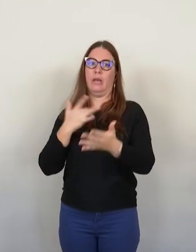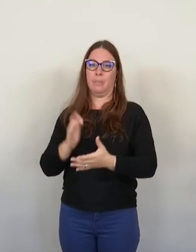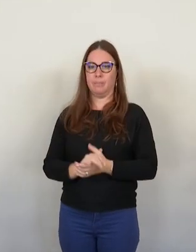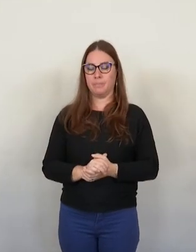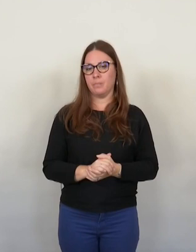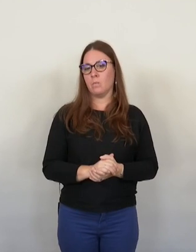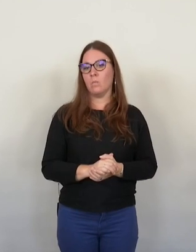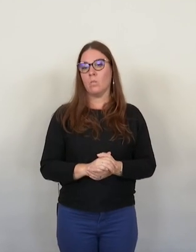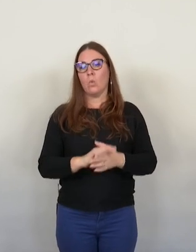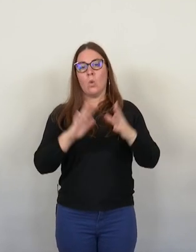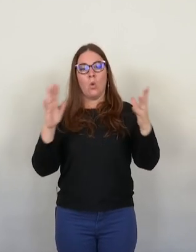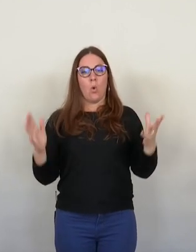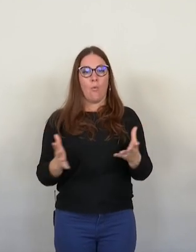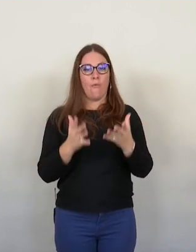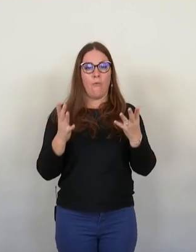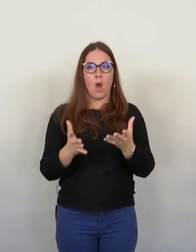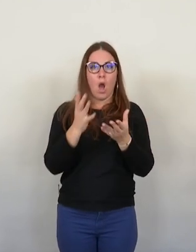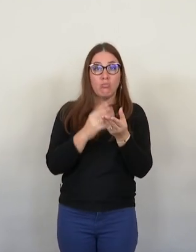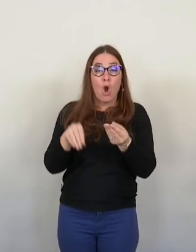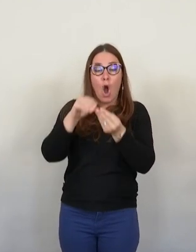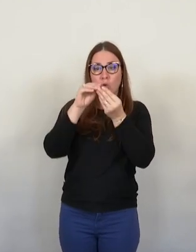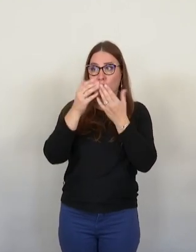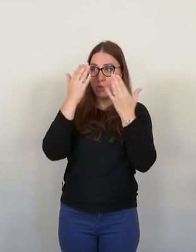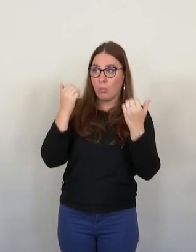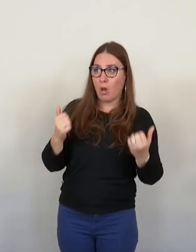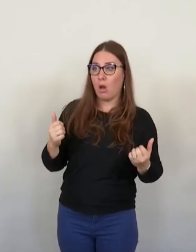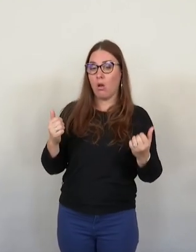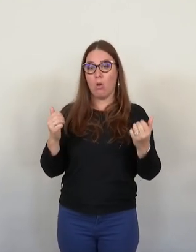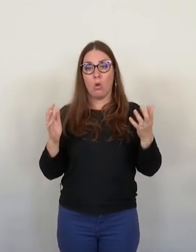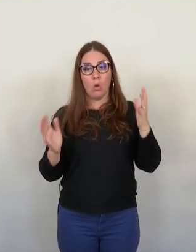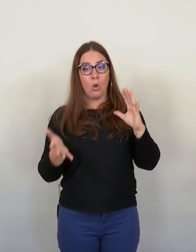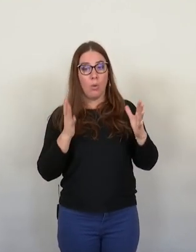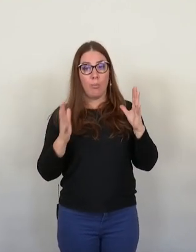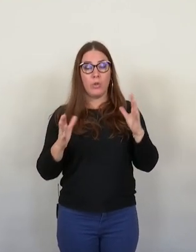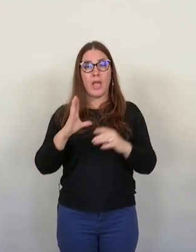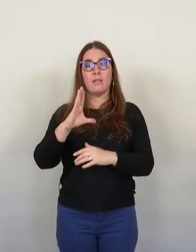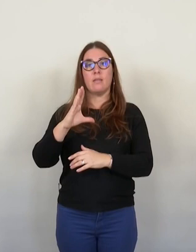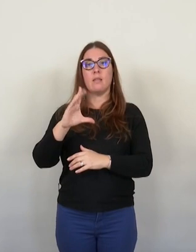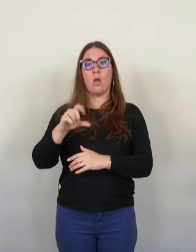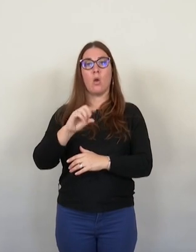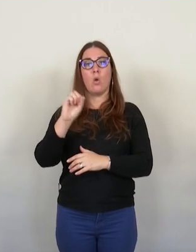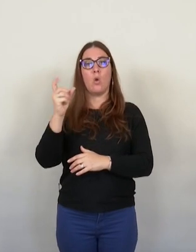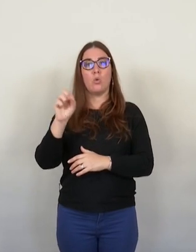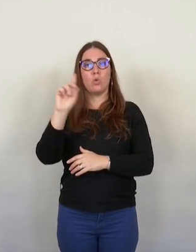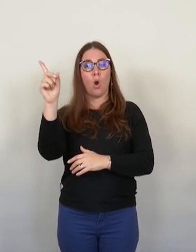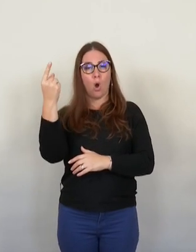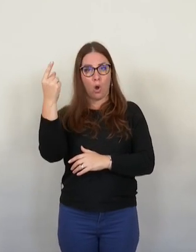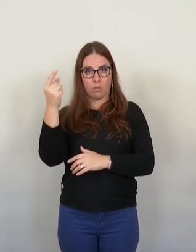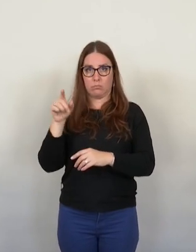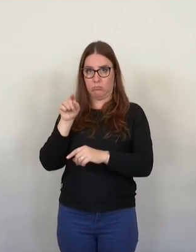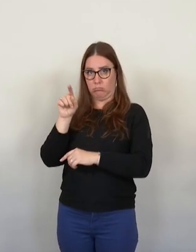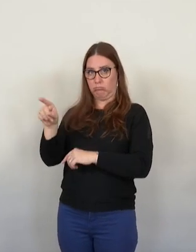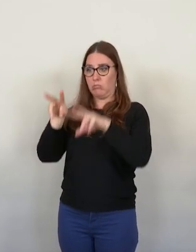sais pas trop euh que rajouter de plus signaler effectivement que sur le clodor un diagnostic social a été